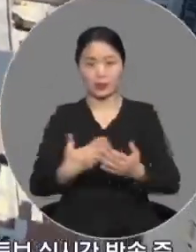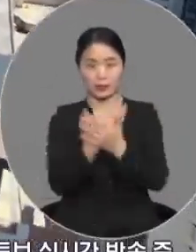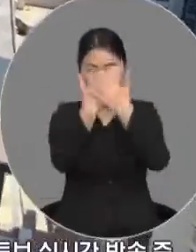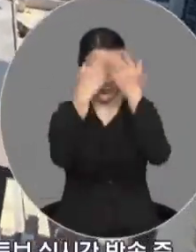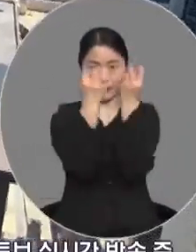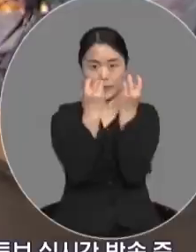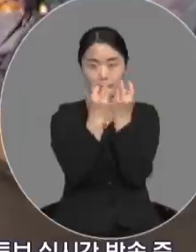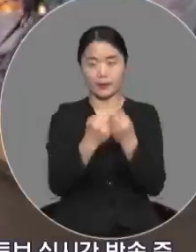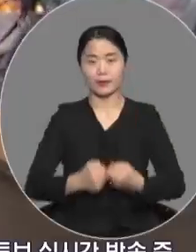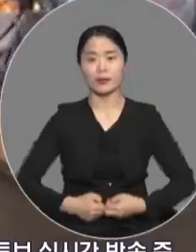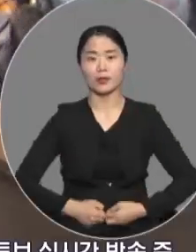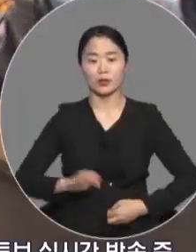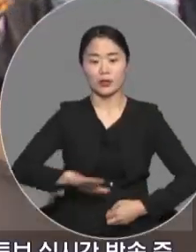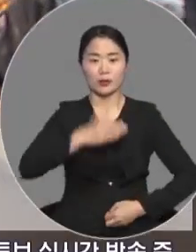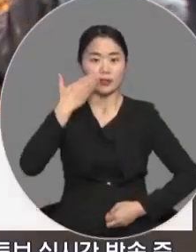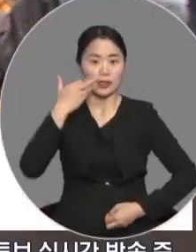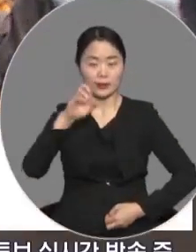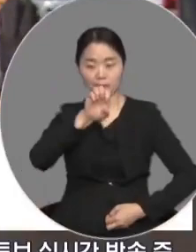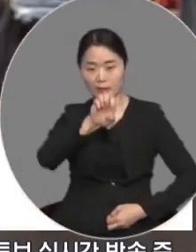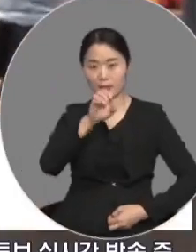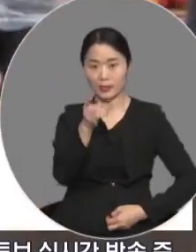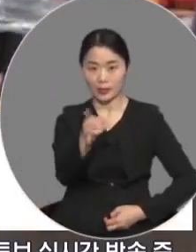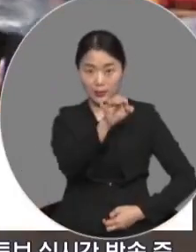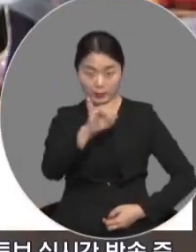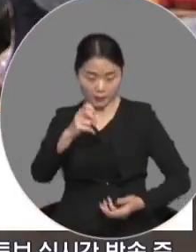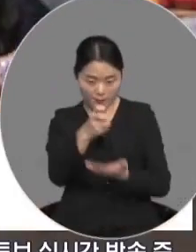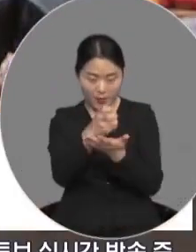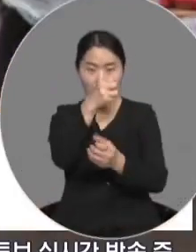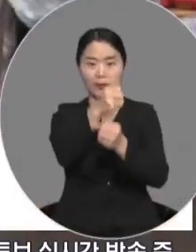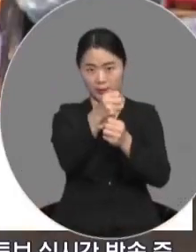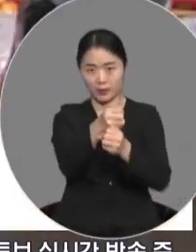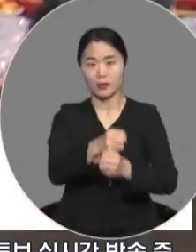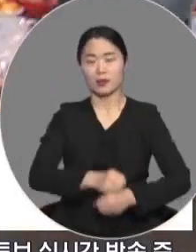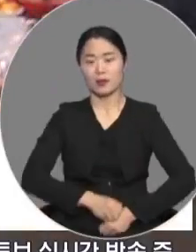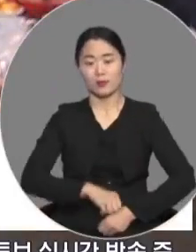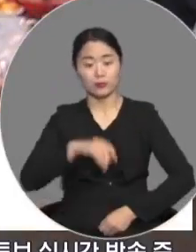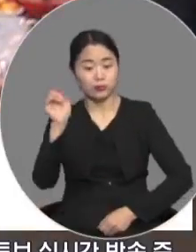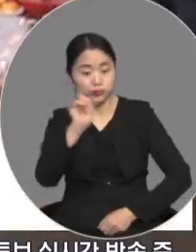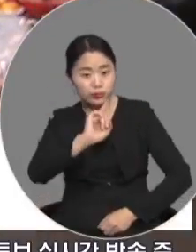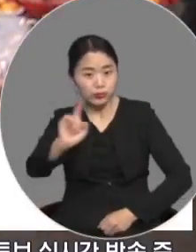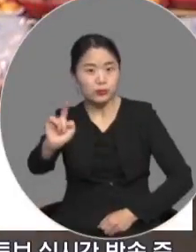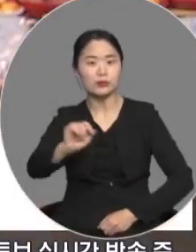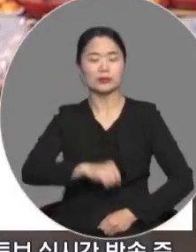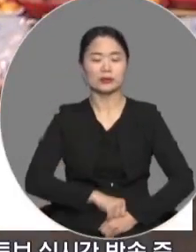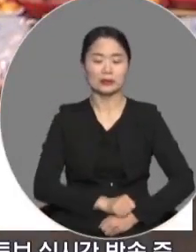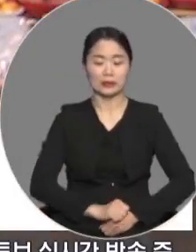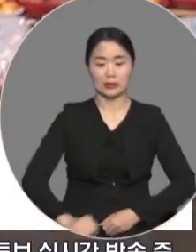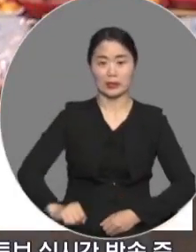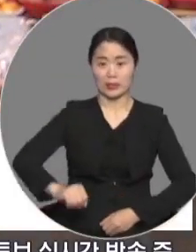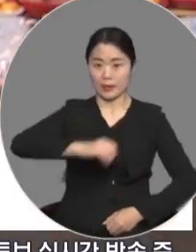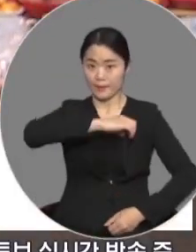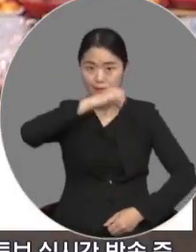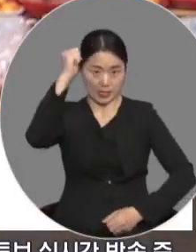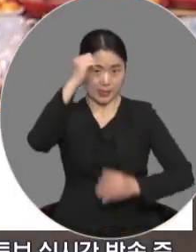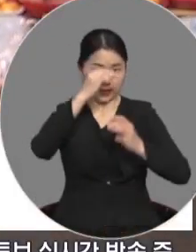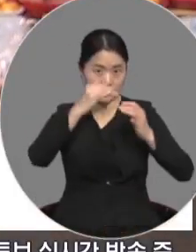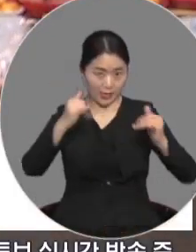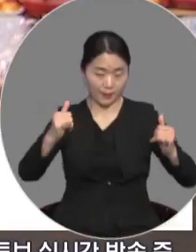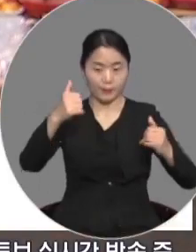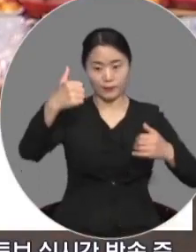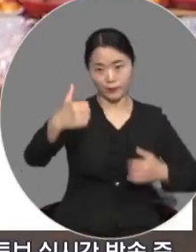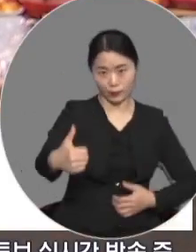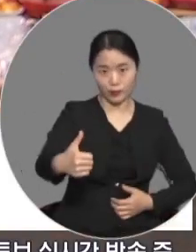방안입니다. 저희 울산페이 법제화로 어느 누가 지자체장이 되든 상관없이 중단